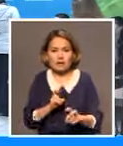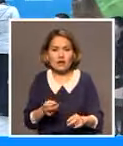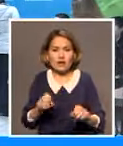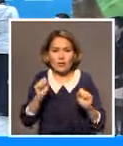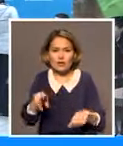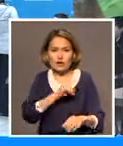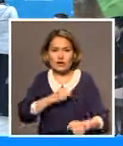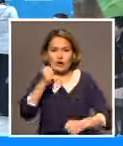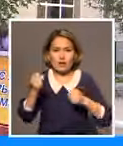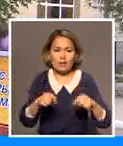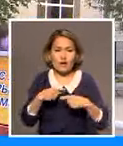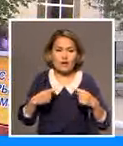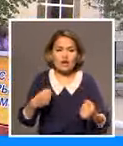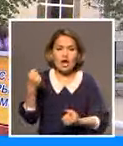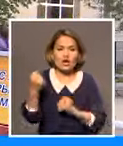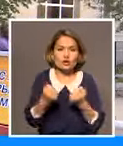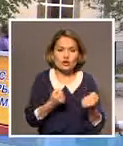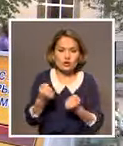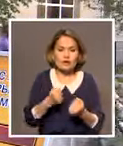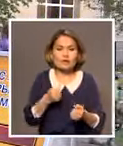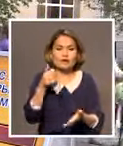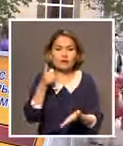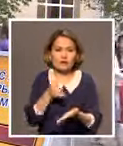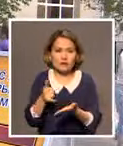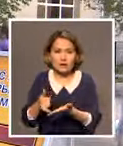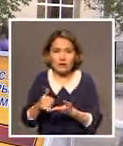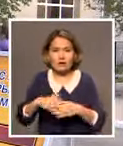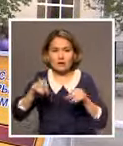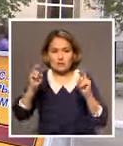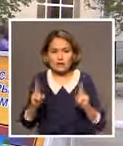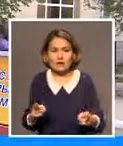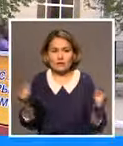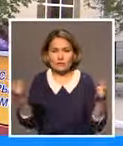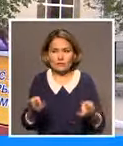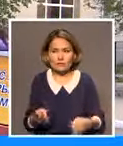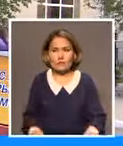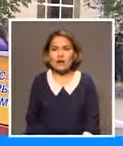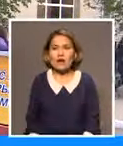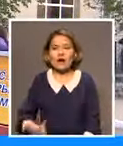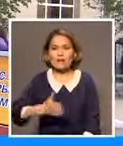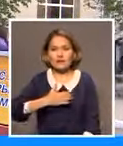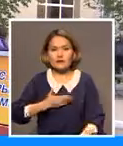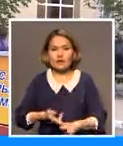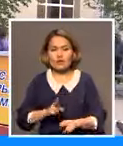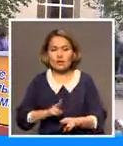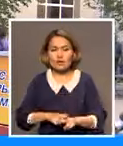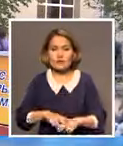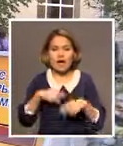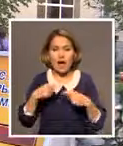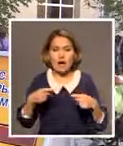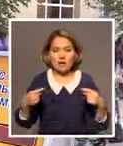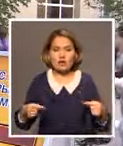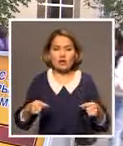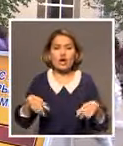көлік жүргізушілер бастап тұр. Сағат 10-нан бері қазіргі уақытта 100-ге жуық адам өз түйіндемелерін алып